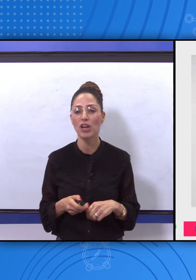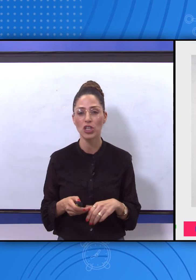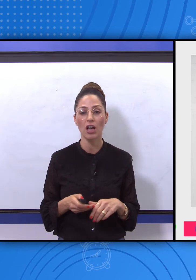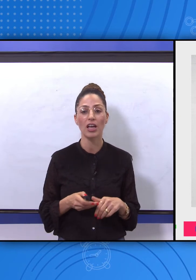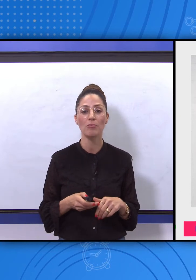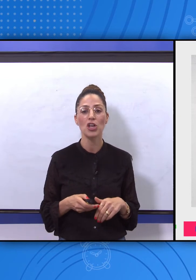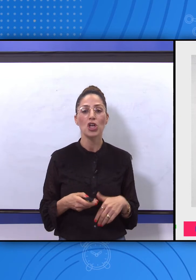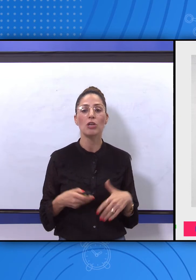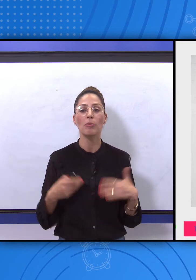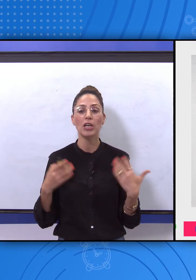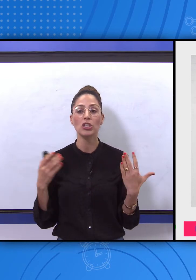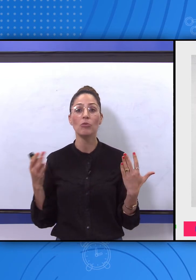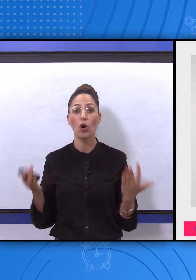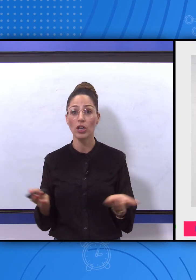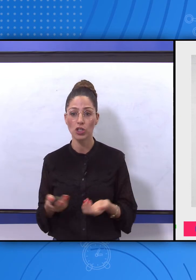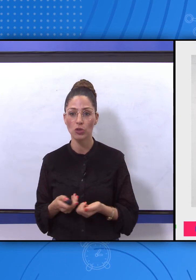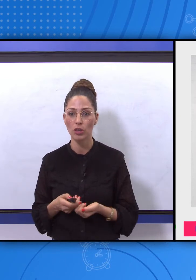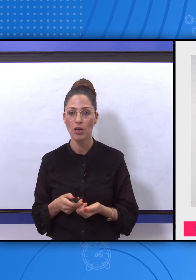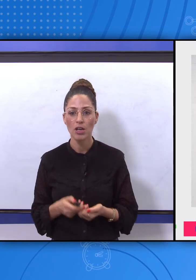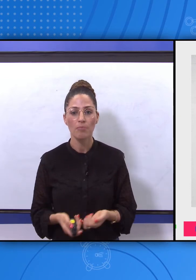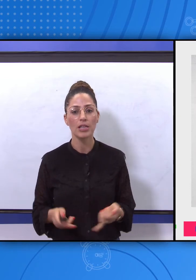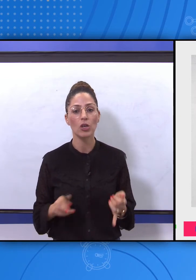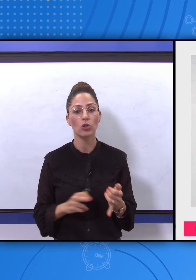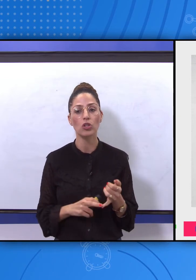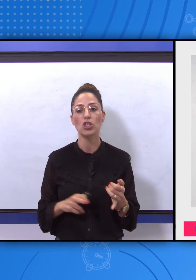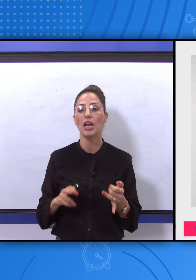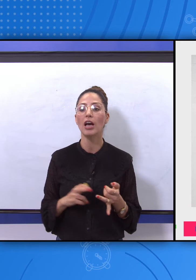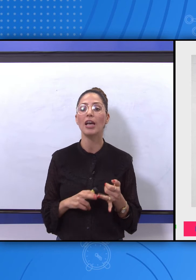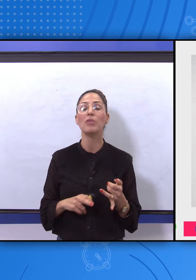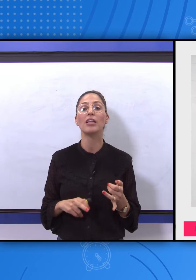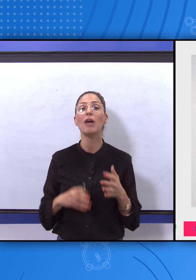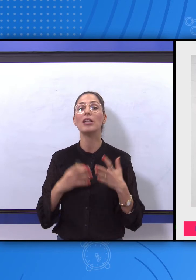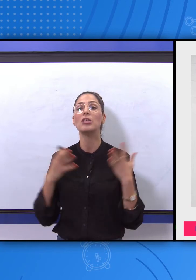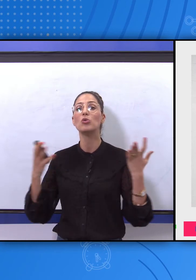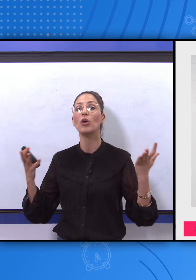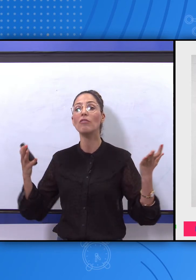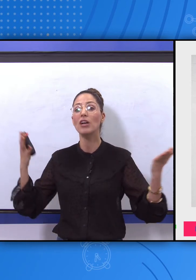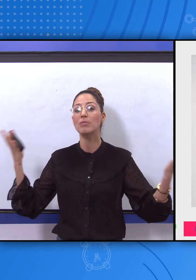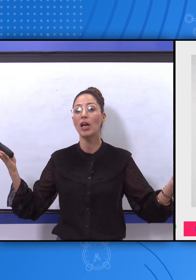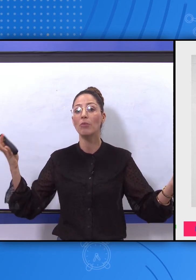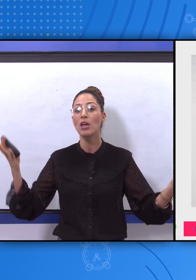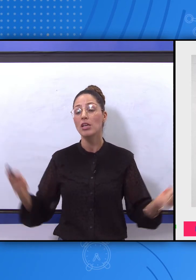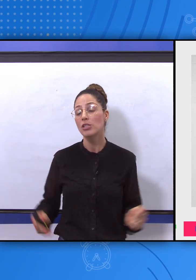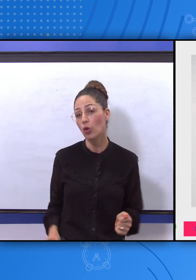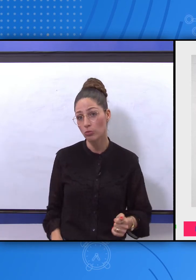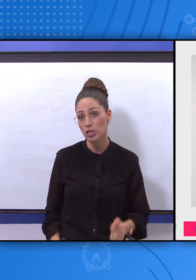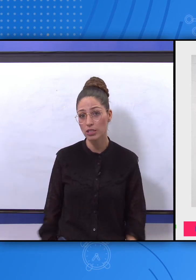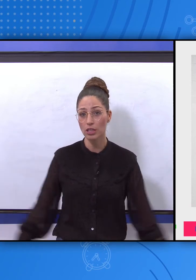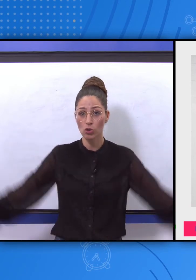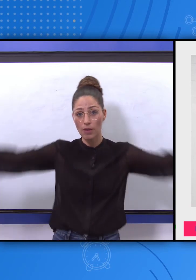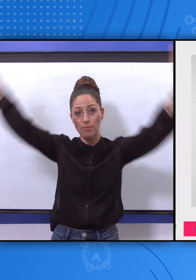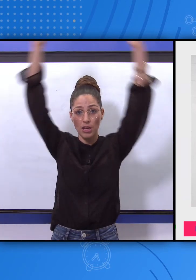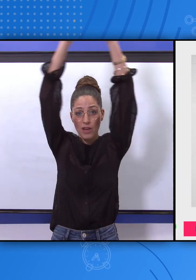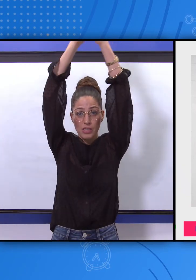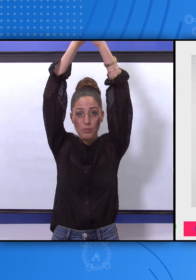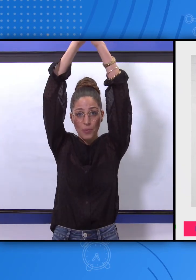מעגל המופלא של החיים, שבו מתרחשים כל השינויים, מחזורנות השנה, חיי בני אדם, היצורים והצמחים. זוכרים שעשית